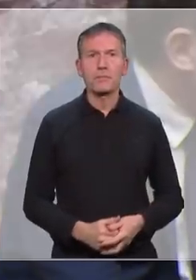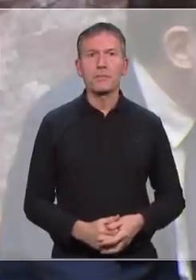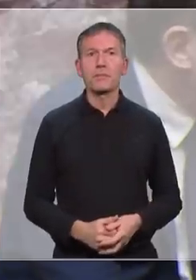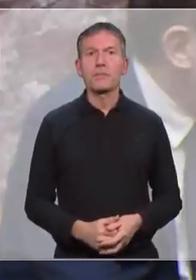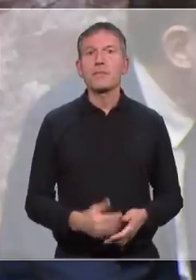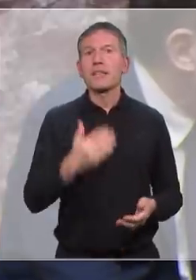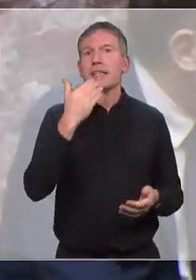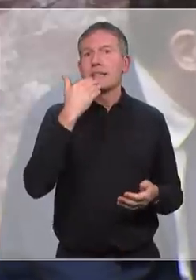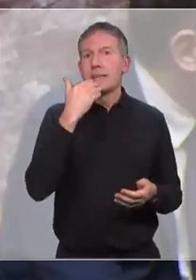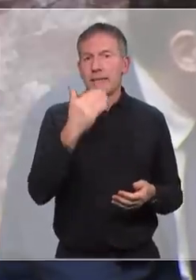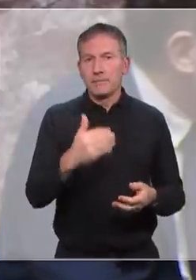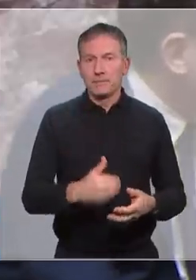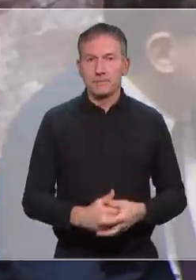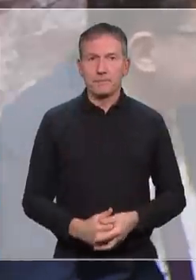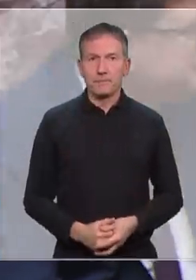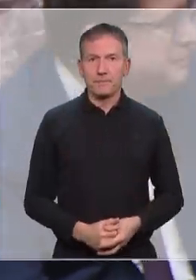Je vous remercie.